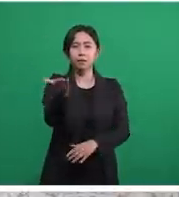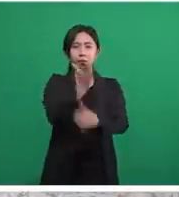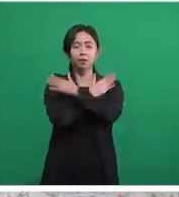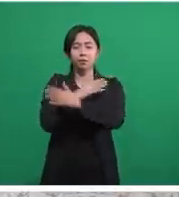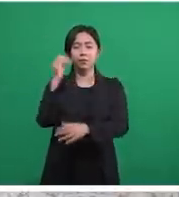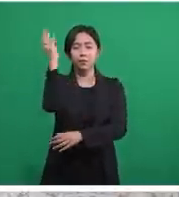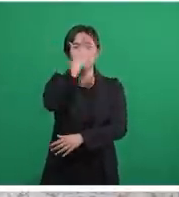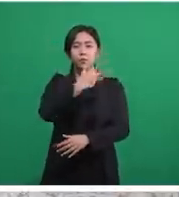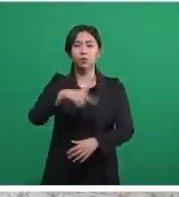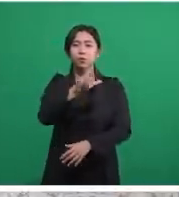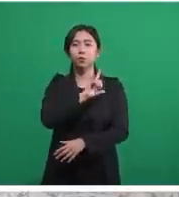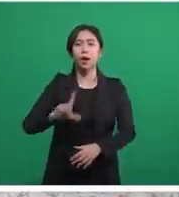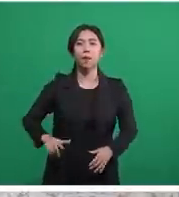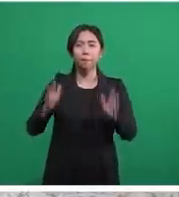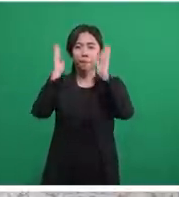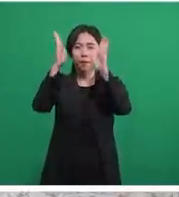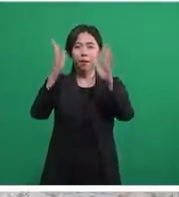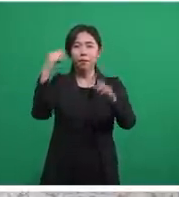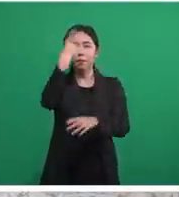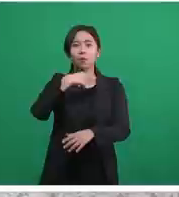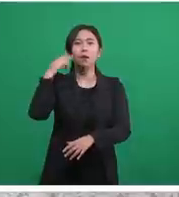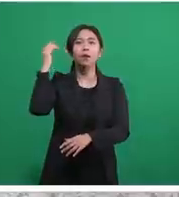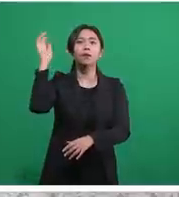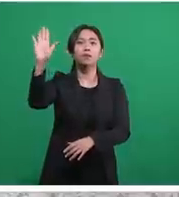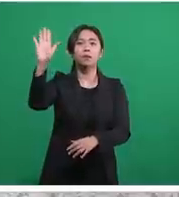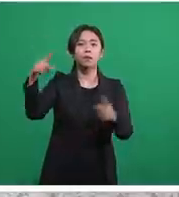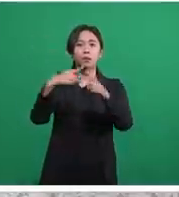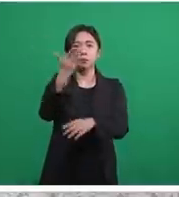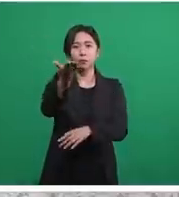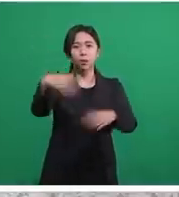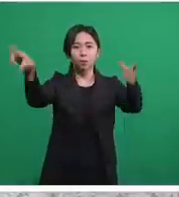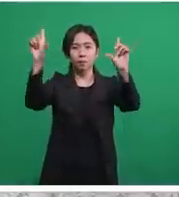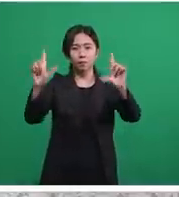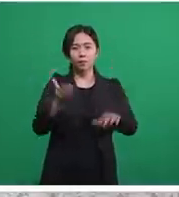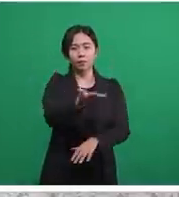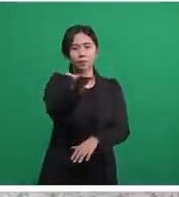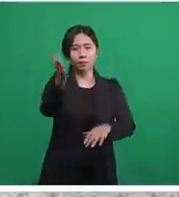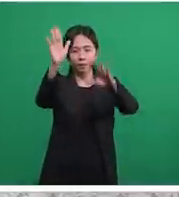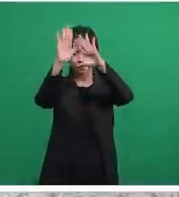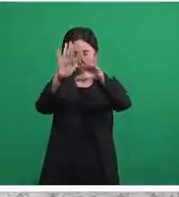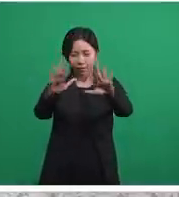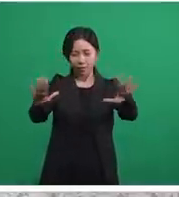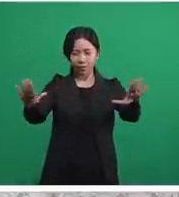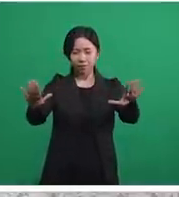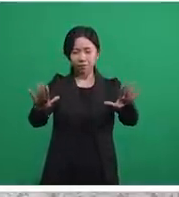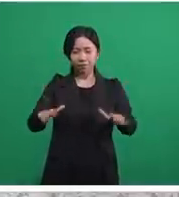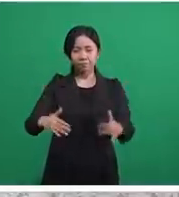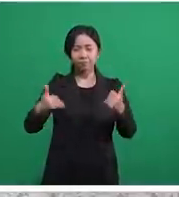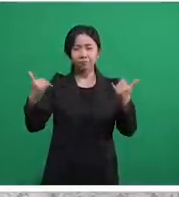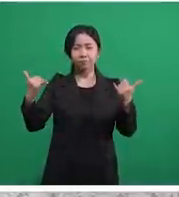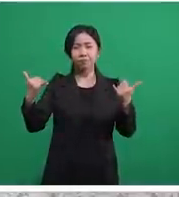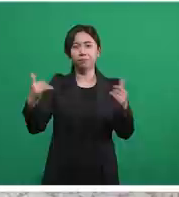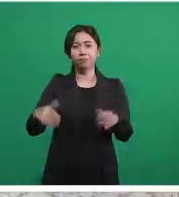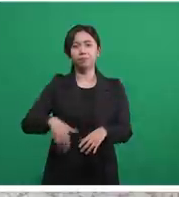kasih karunia. Tuhan menghadapkan wajah-Nya kepadamu dan memberikan engkau damai sejahtera dari sekarang